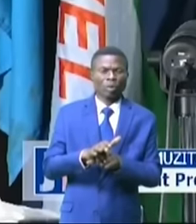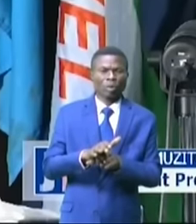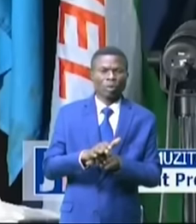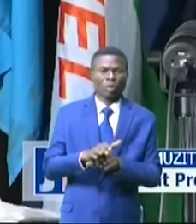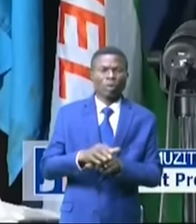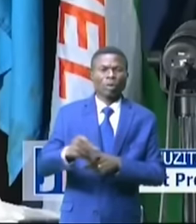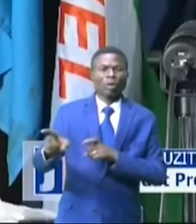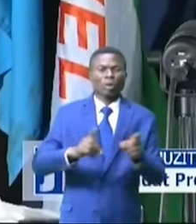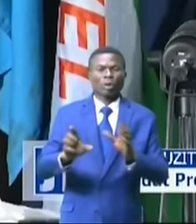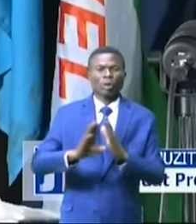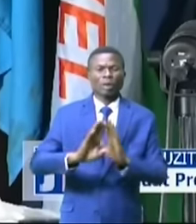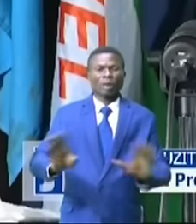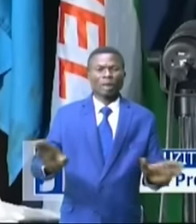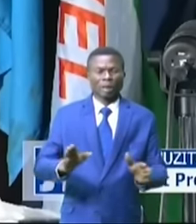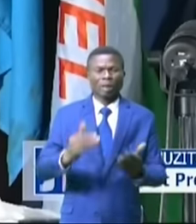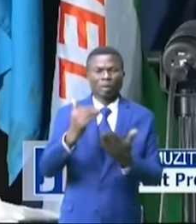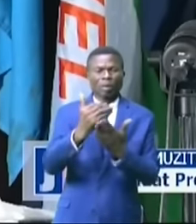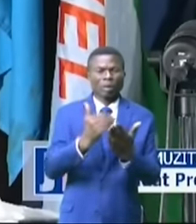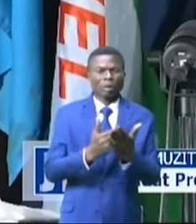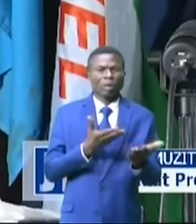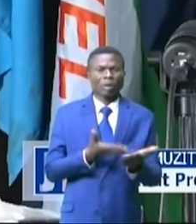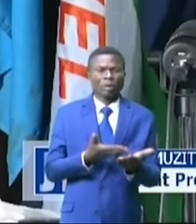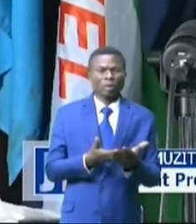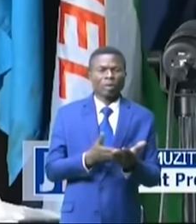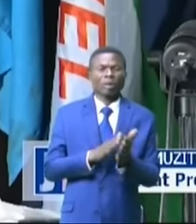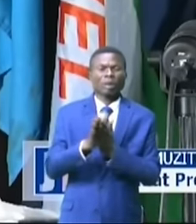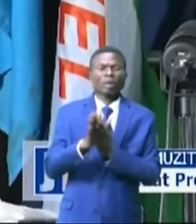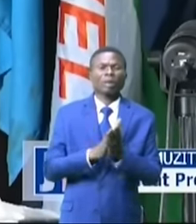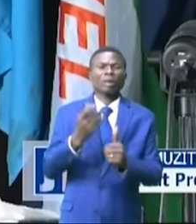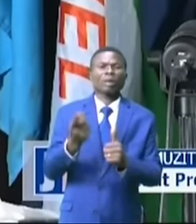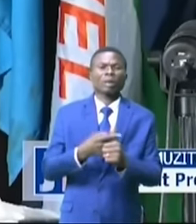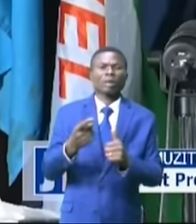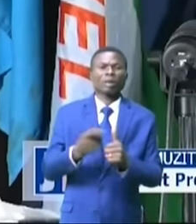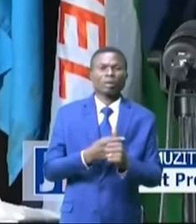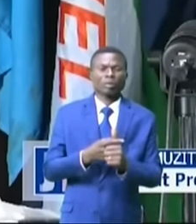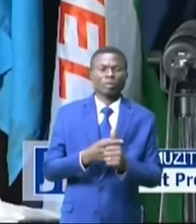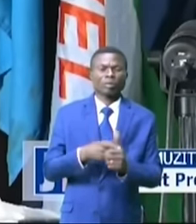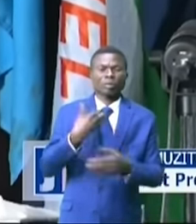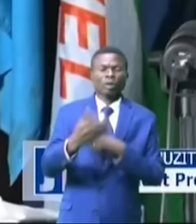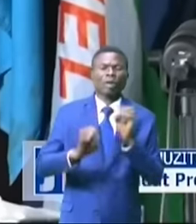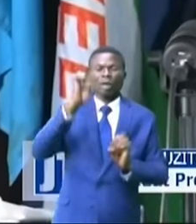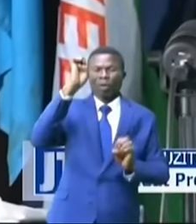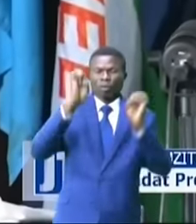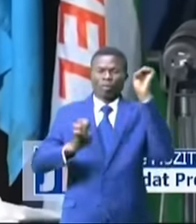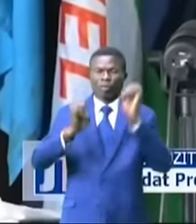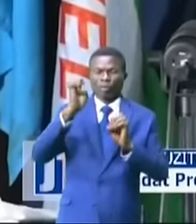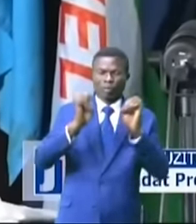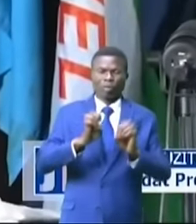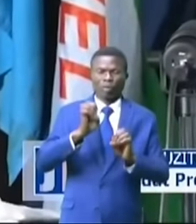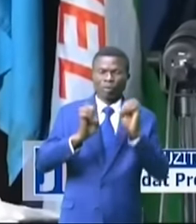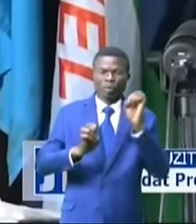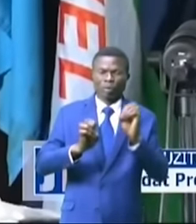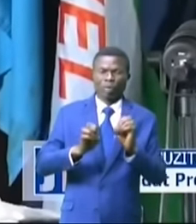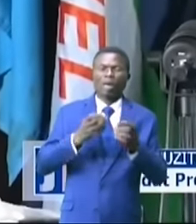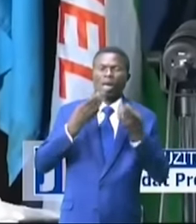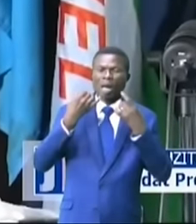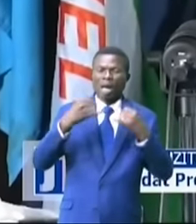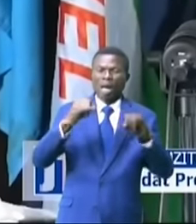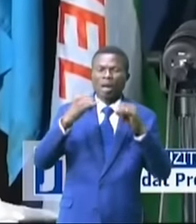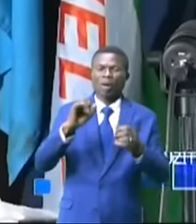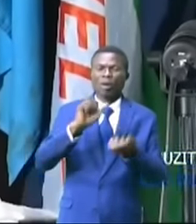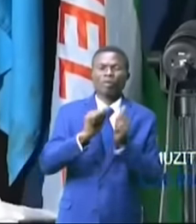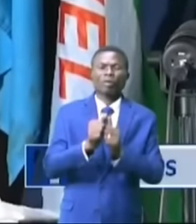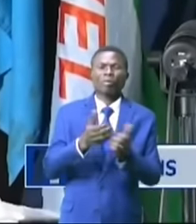de compétences que je venais de décrire, consiste à faire une évaluation, un diagnostic de la